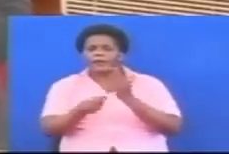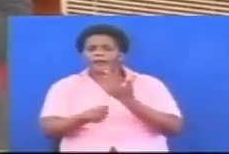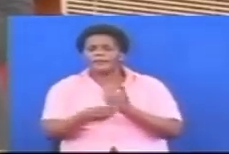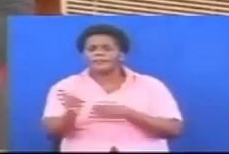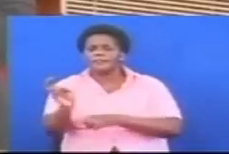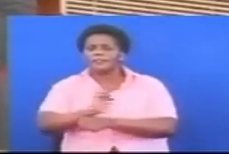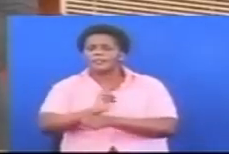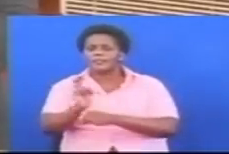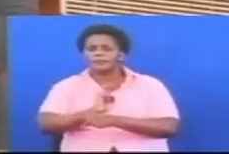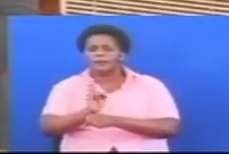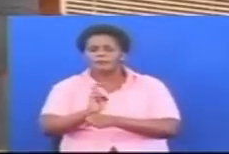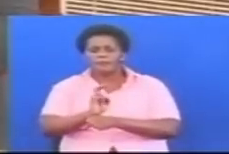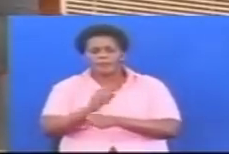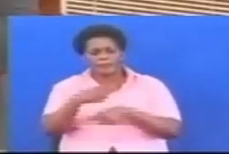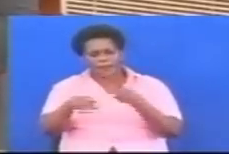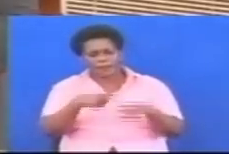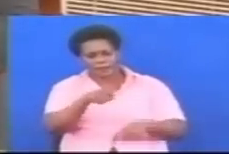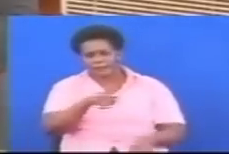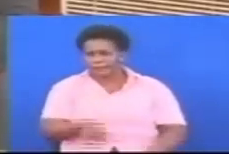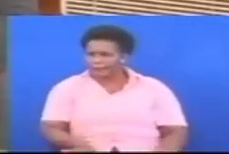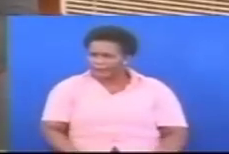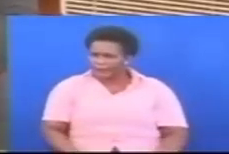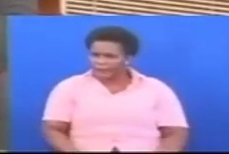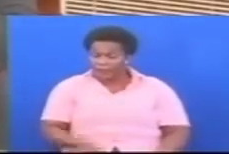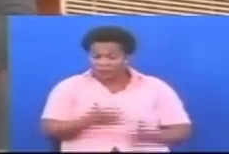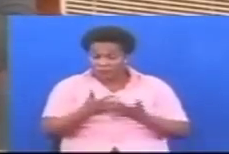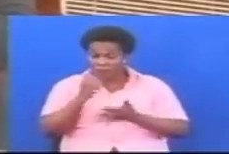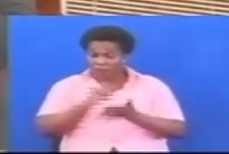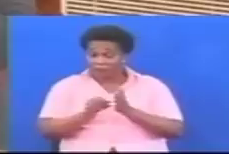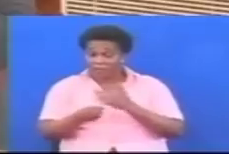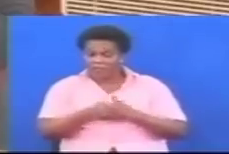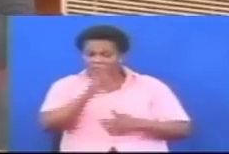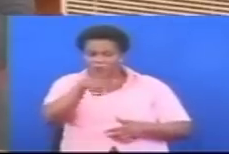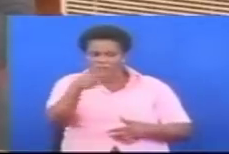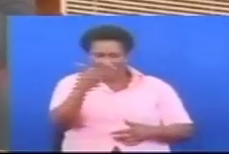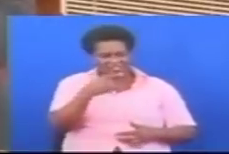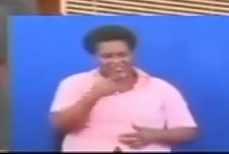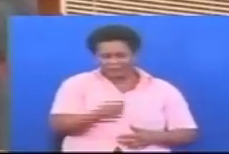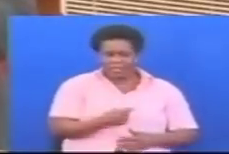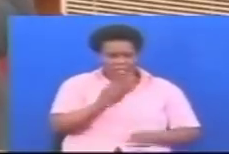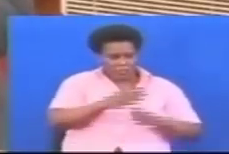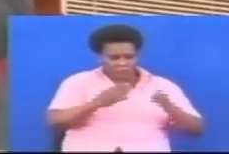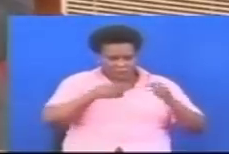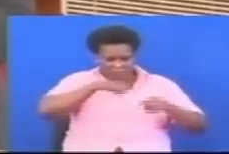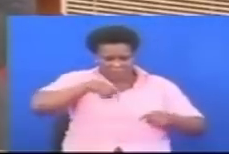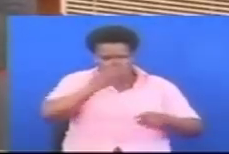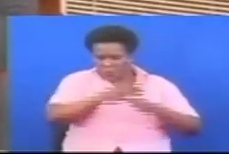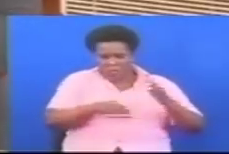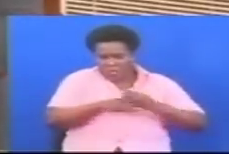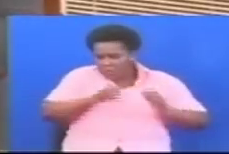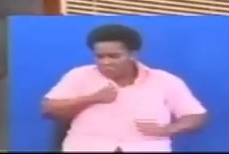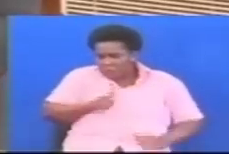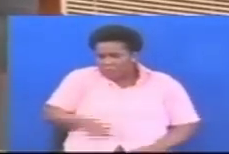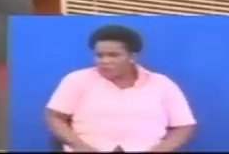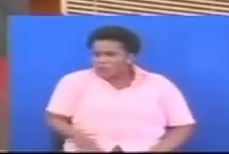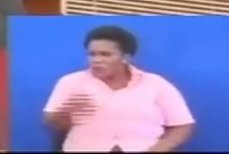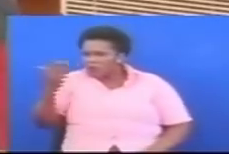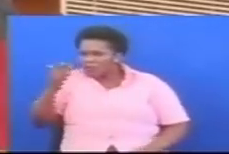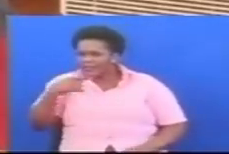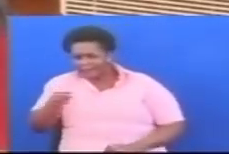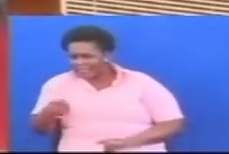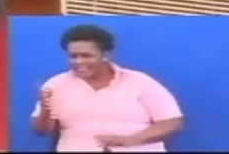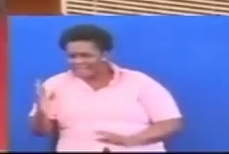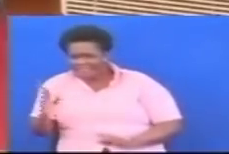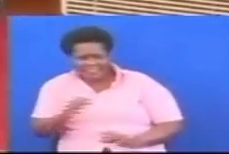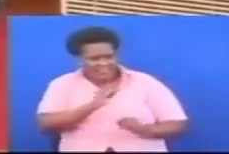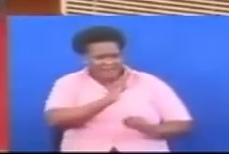kutupia mpira tunapoanza, kwani waendeshaji watasema hawakujenga na kwa kiwango kinachohitajika, na visingizio vingi vitaendelea